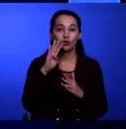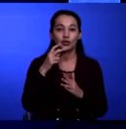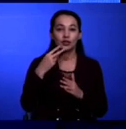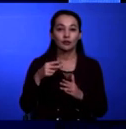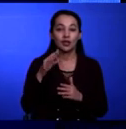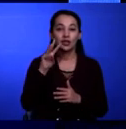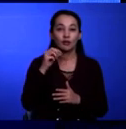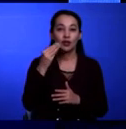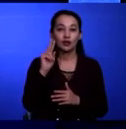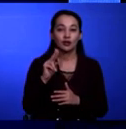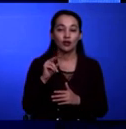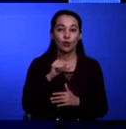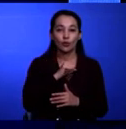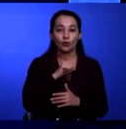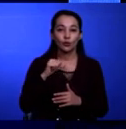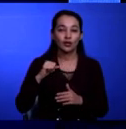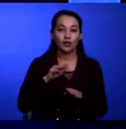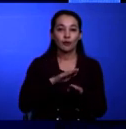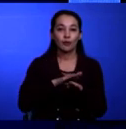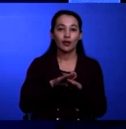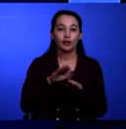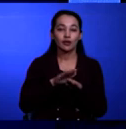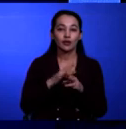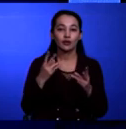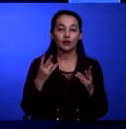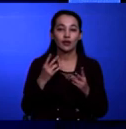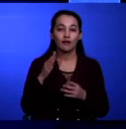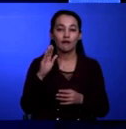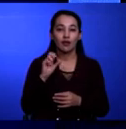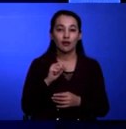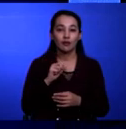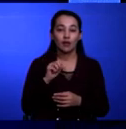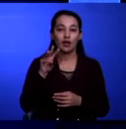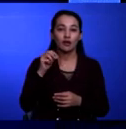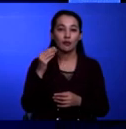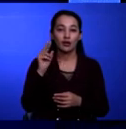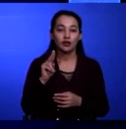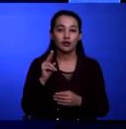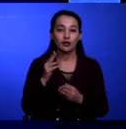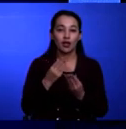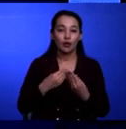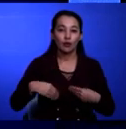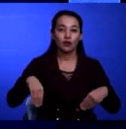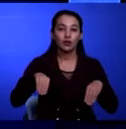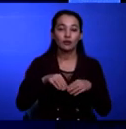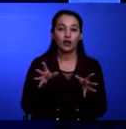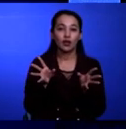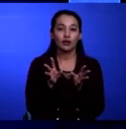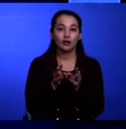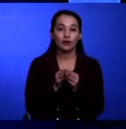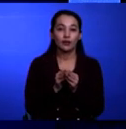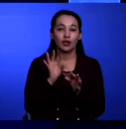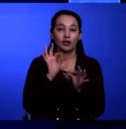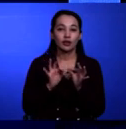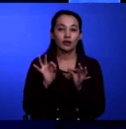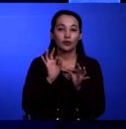420 mashqni mustaqil bajarasiz va bu mashqni uyingizdagi yaqinlaringiz bilan birgalikda